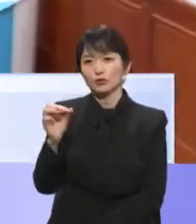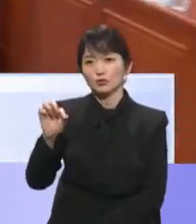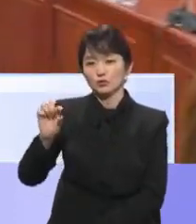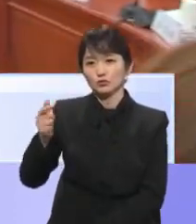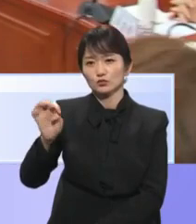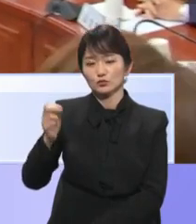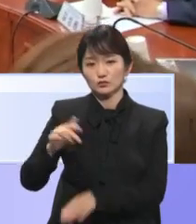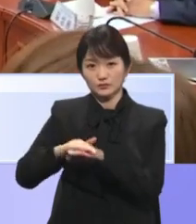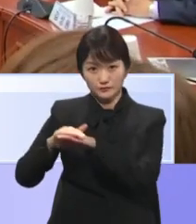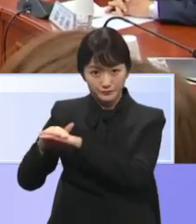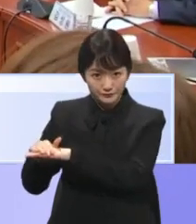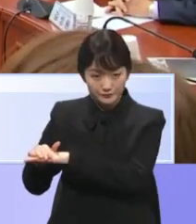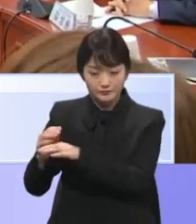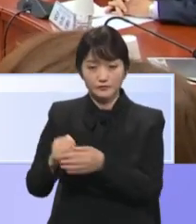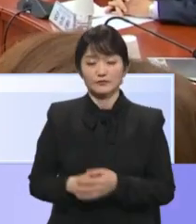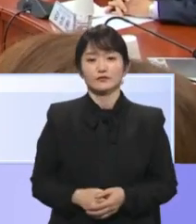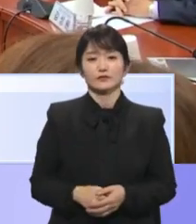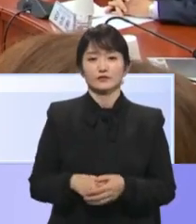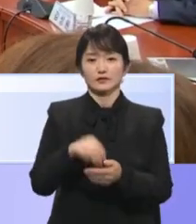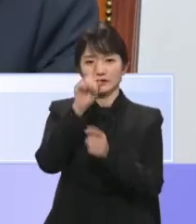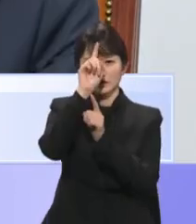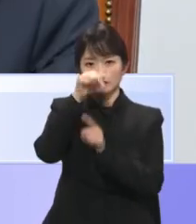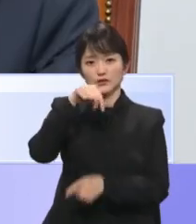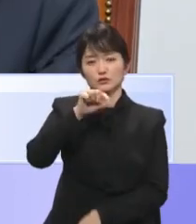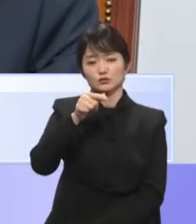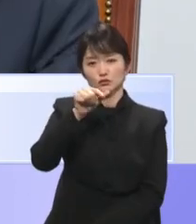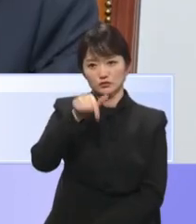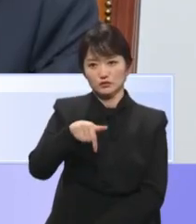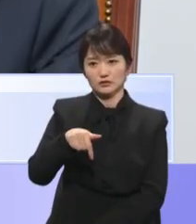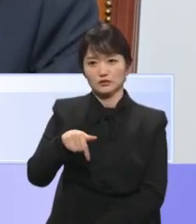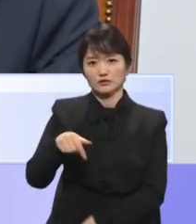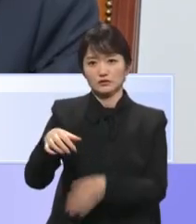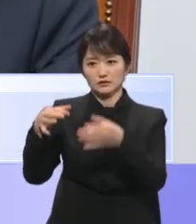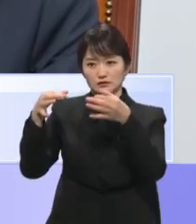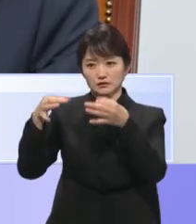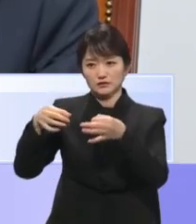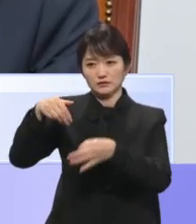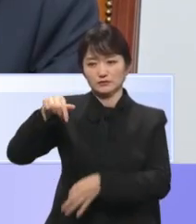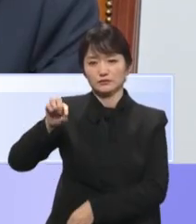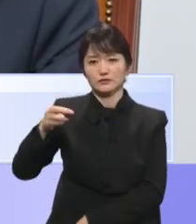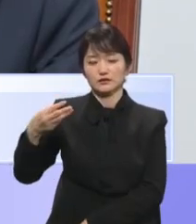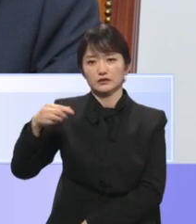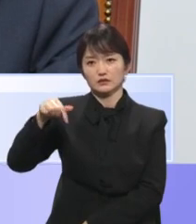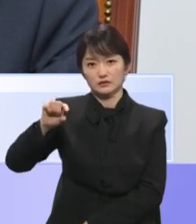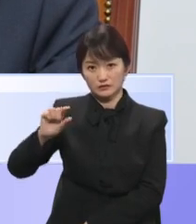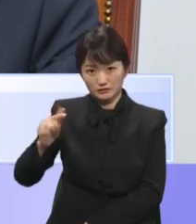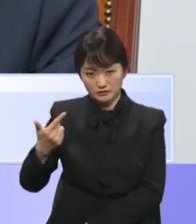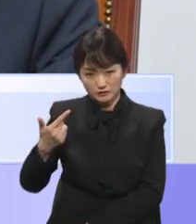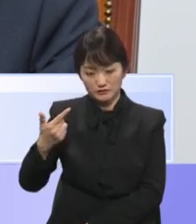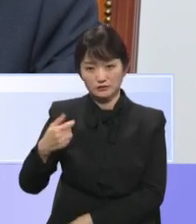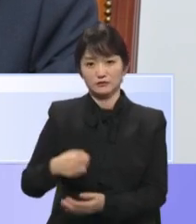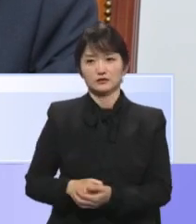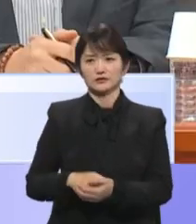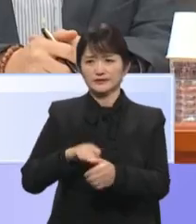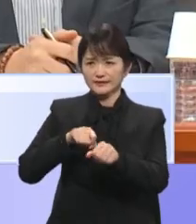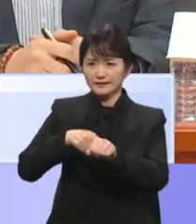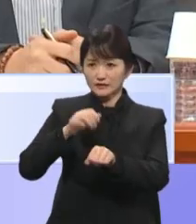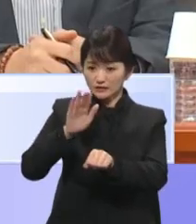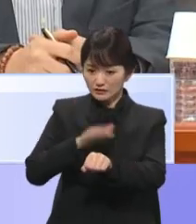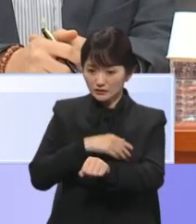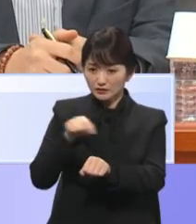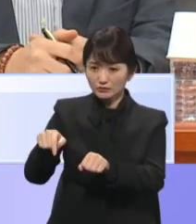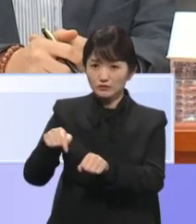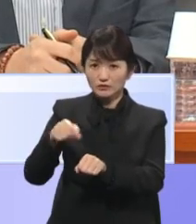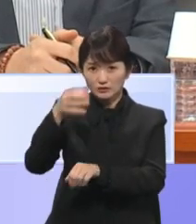이준석 대표와 김철근 정부 실장 같은 경우에는 사실 어 잘못된 징계 그니까 잘못 잘못된 징계 자체를 사과해야 될 문제인